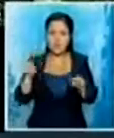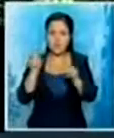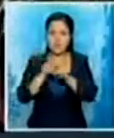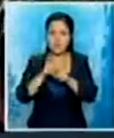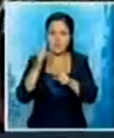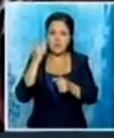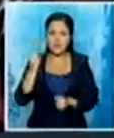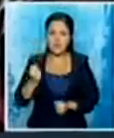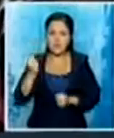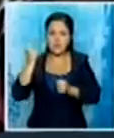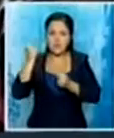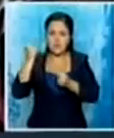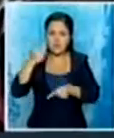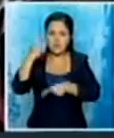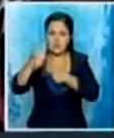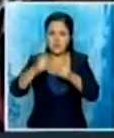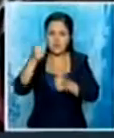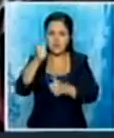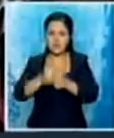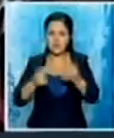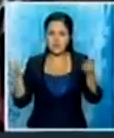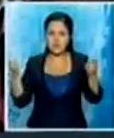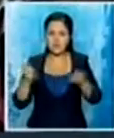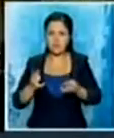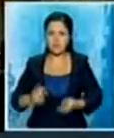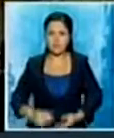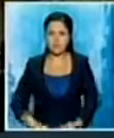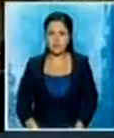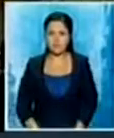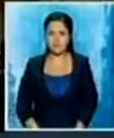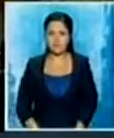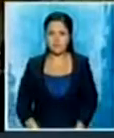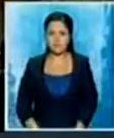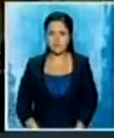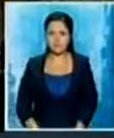поддержать следующий фестиваль. Сауле Байгалиева, Анатолий Тернов, Национальный телеканал «Казахстан» из Семей.